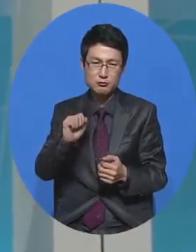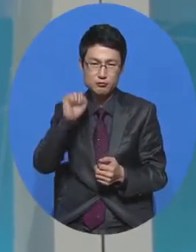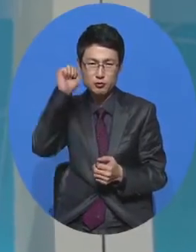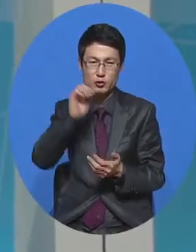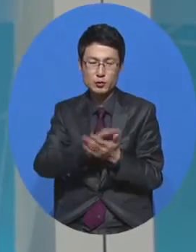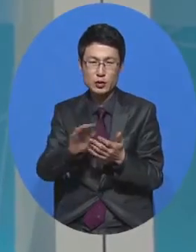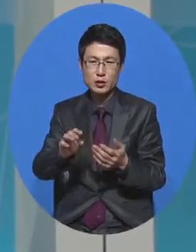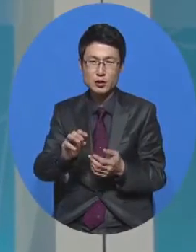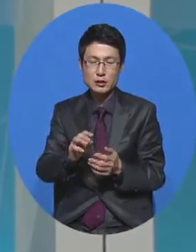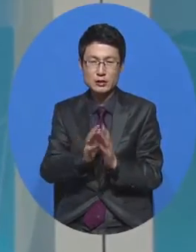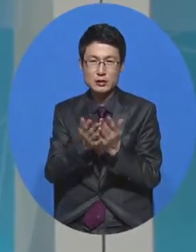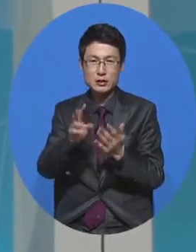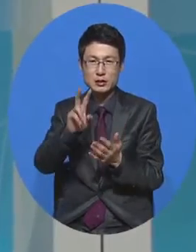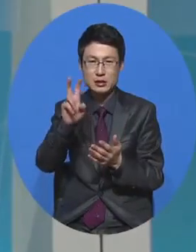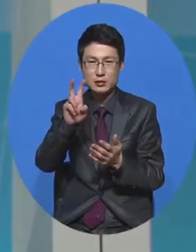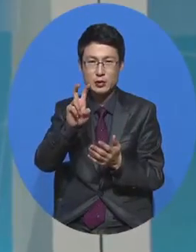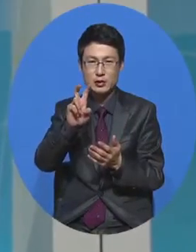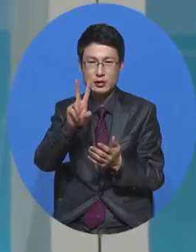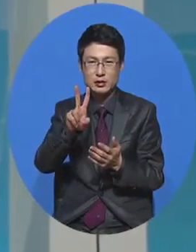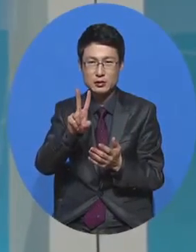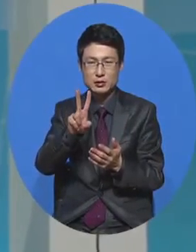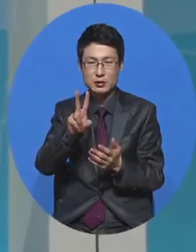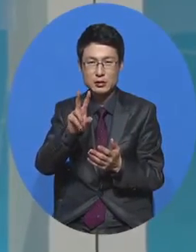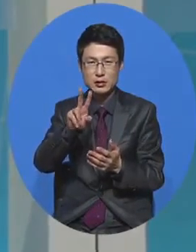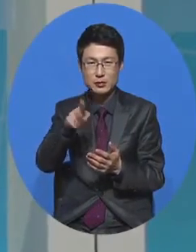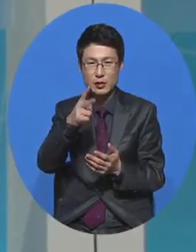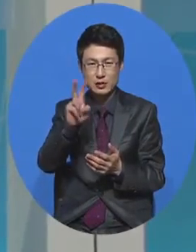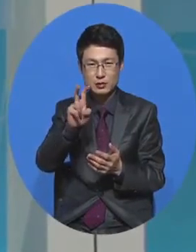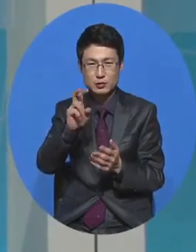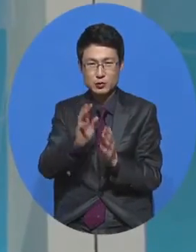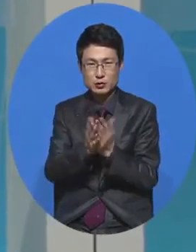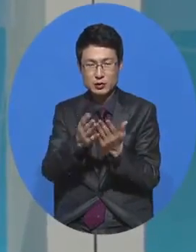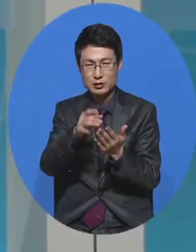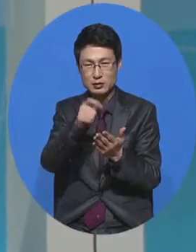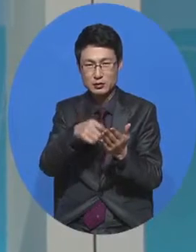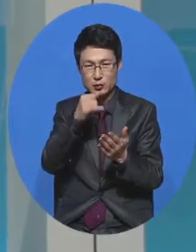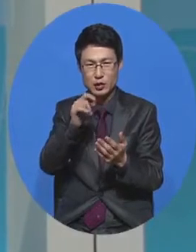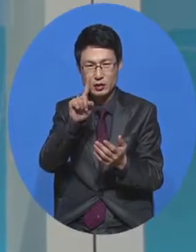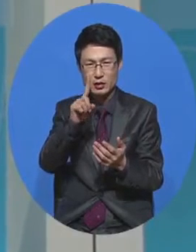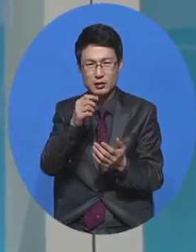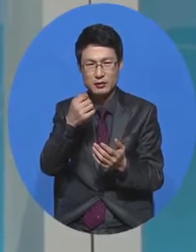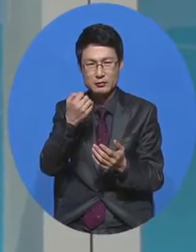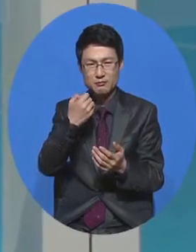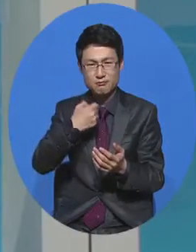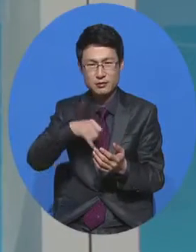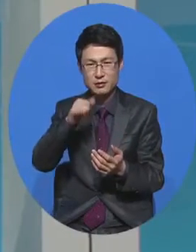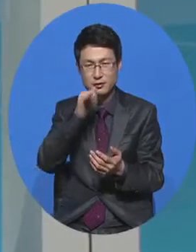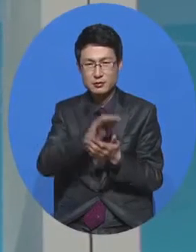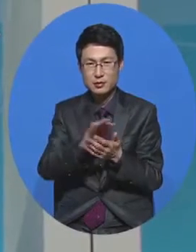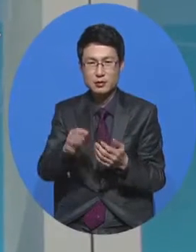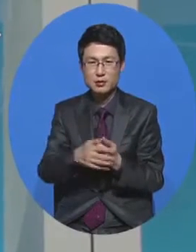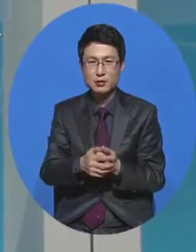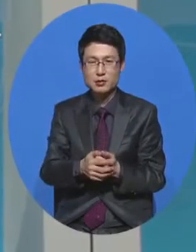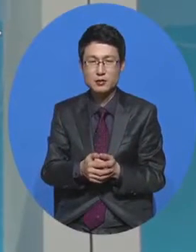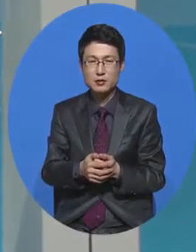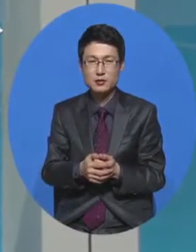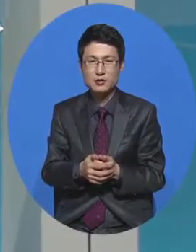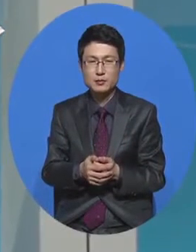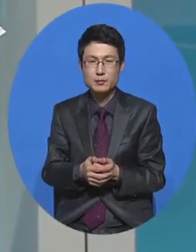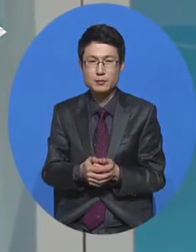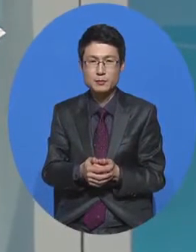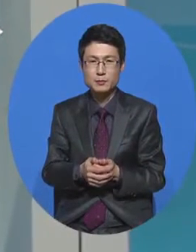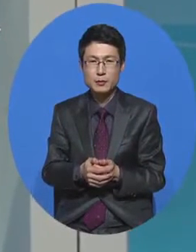220 쪽 클릭 북조 교과서 실험 본 이에요 여기에 범 일단 어류가 하나 있습니다 아